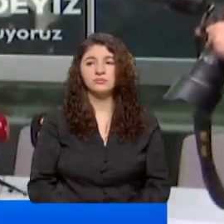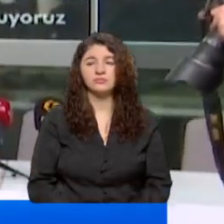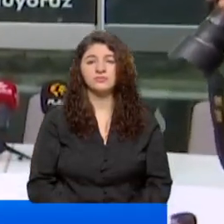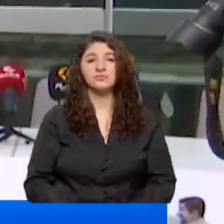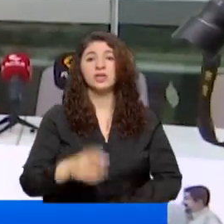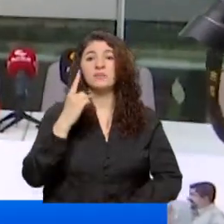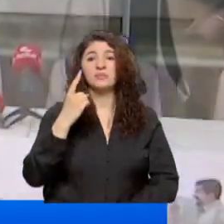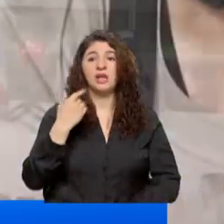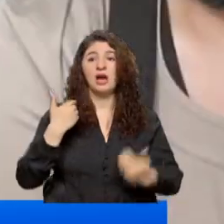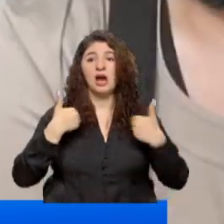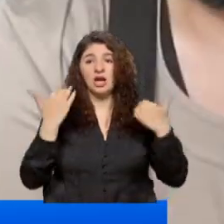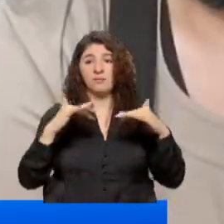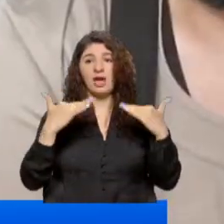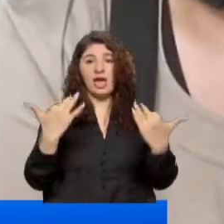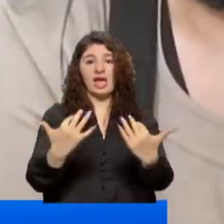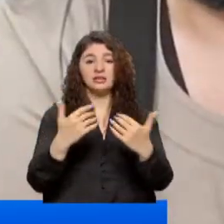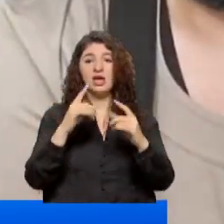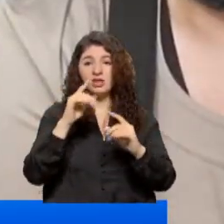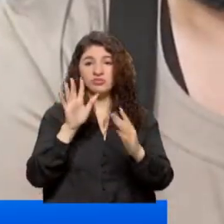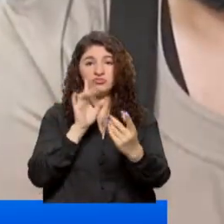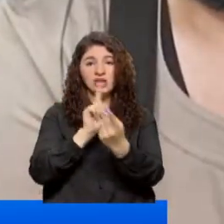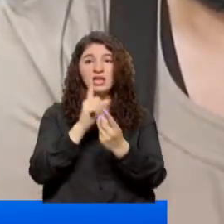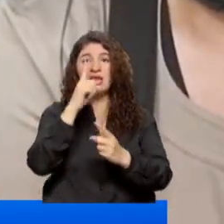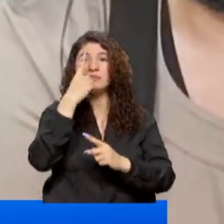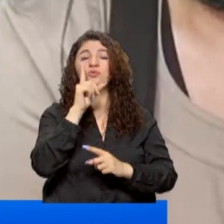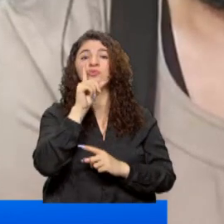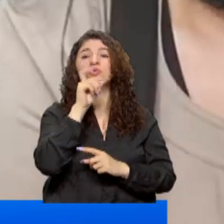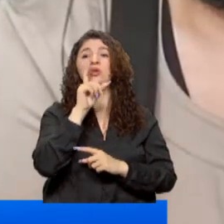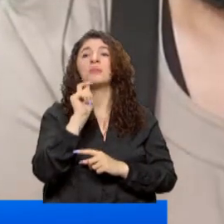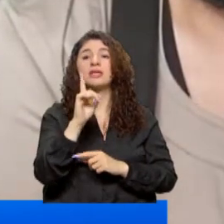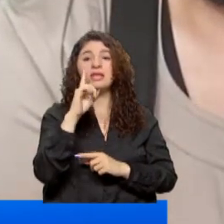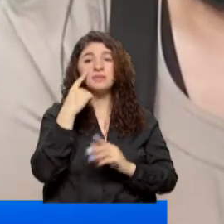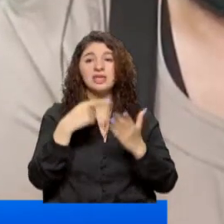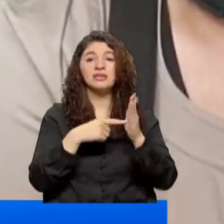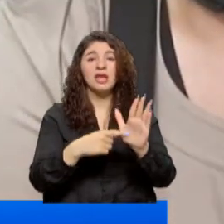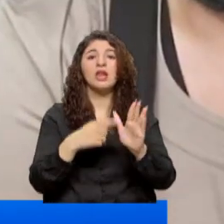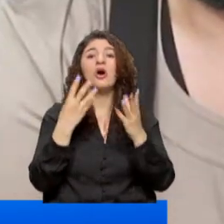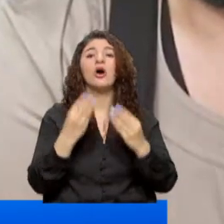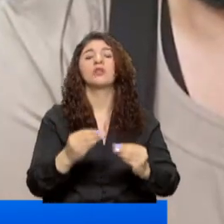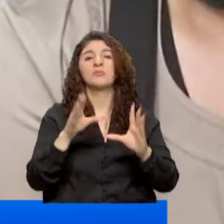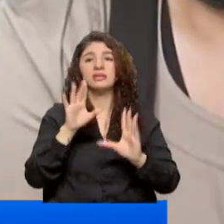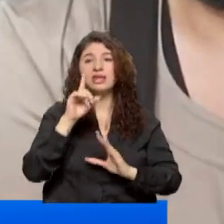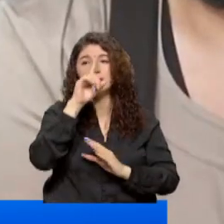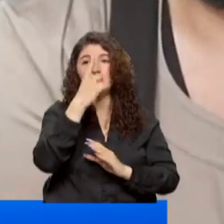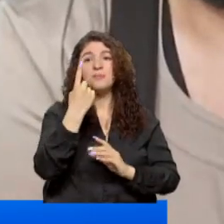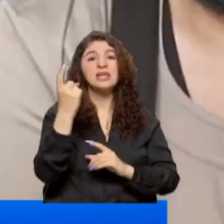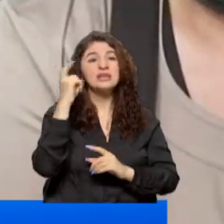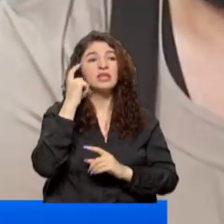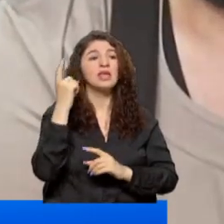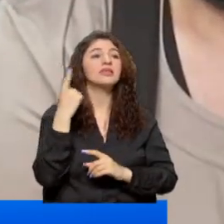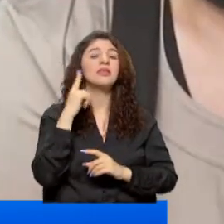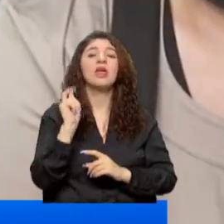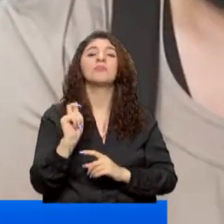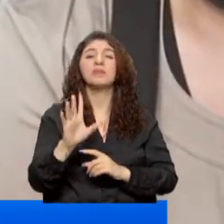Bu bir hâkimiyetini karşısında tek bir soru sorulmadan tek bir delil toplanmadan tek bir Tanık